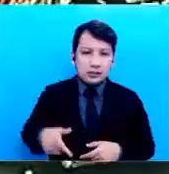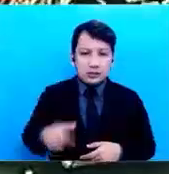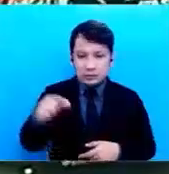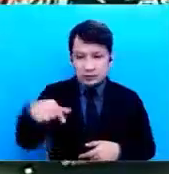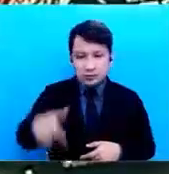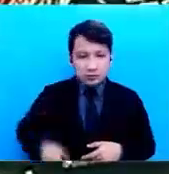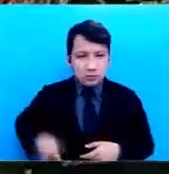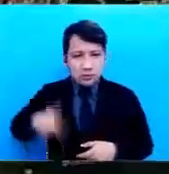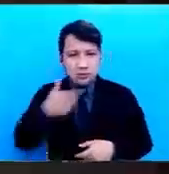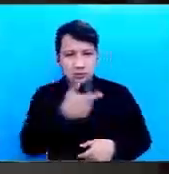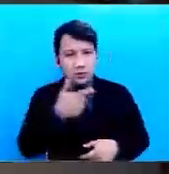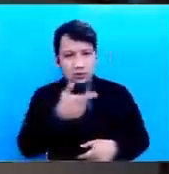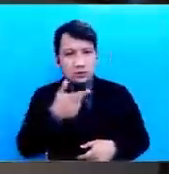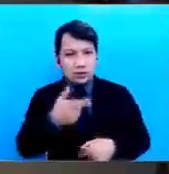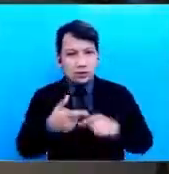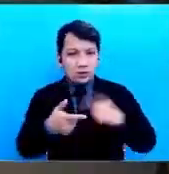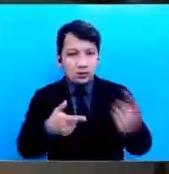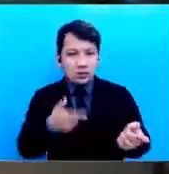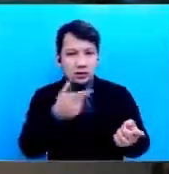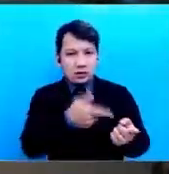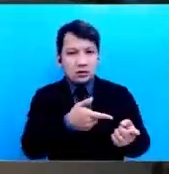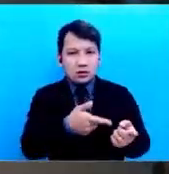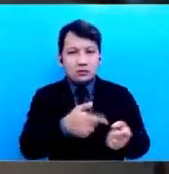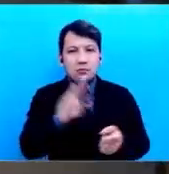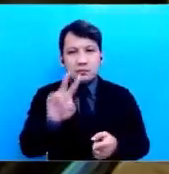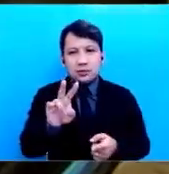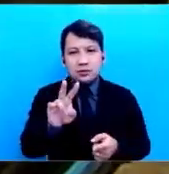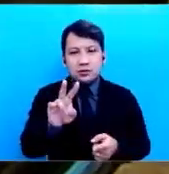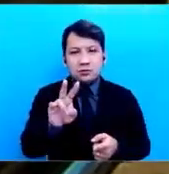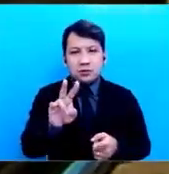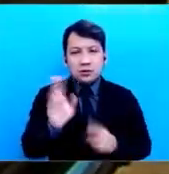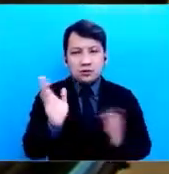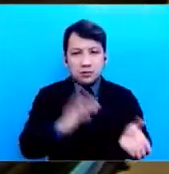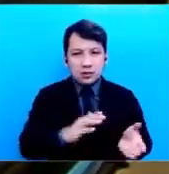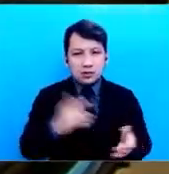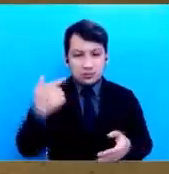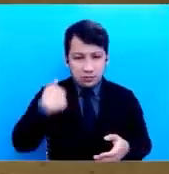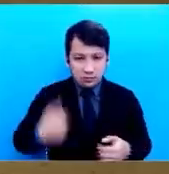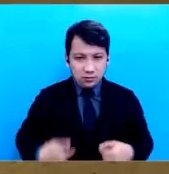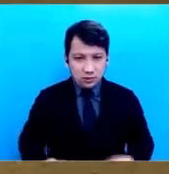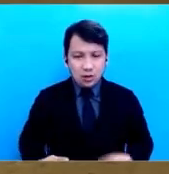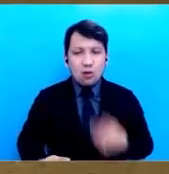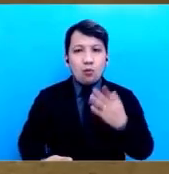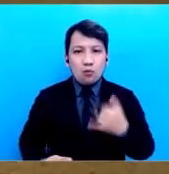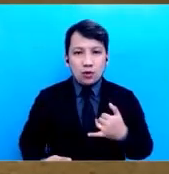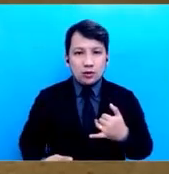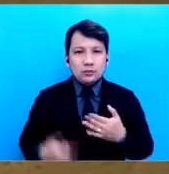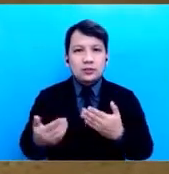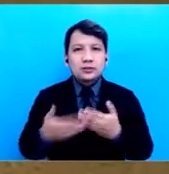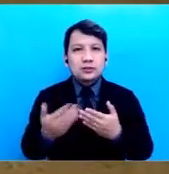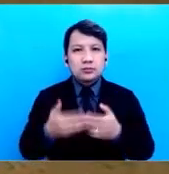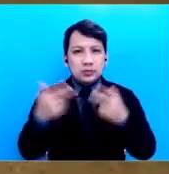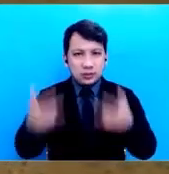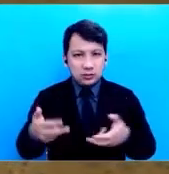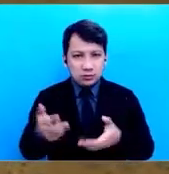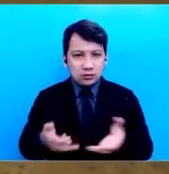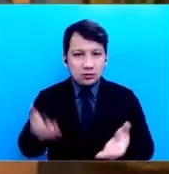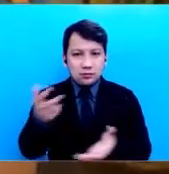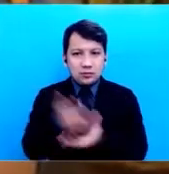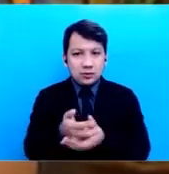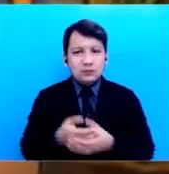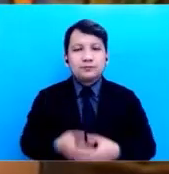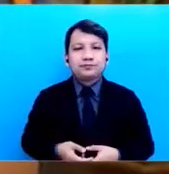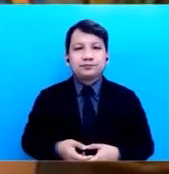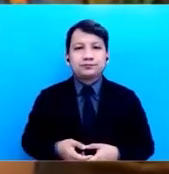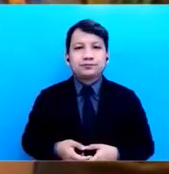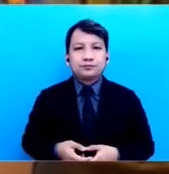Caones. 7 tama ng bala ang tinamo ni Caones nang dahil lang sa simpleng away parking. Nagkaroon sila ng